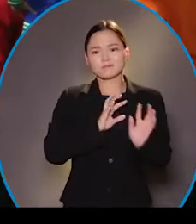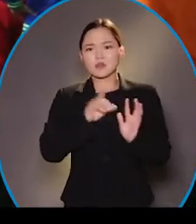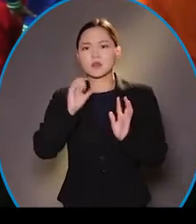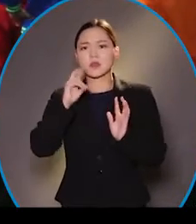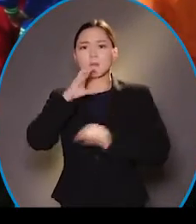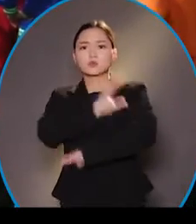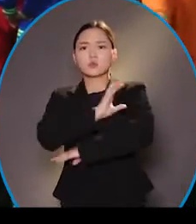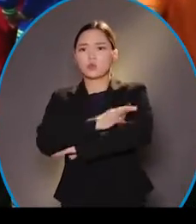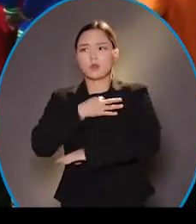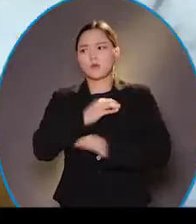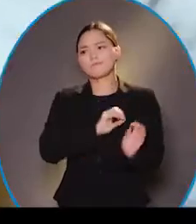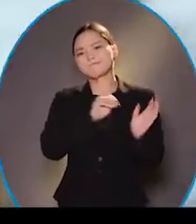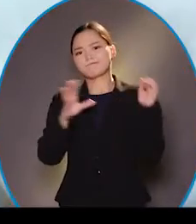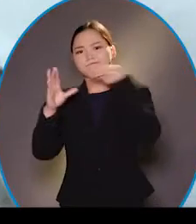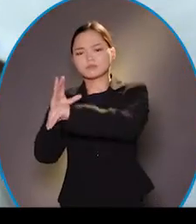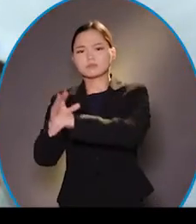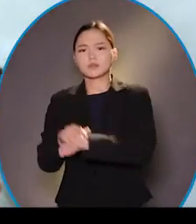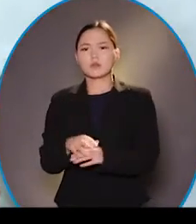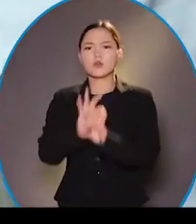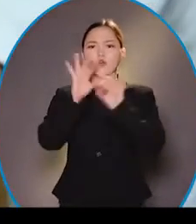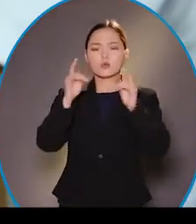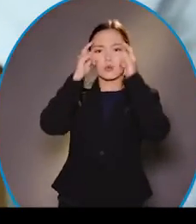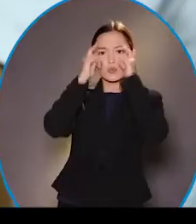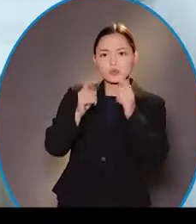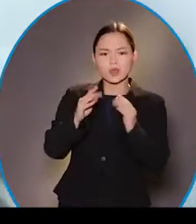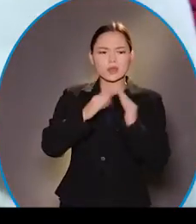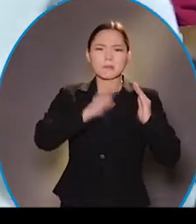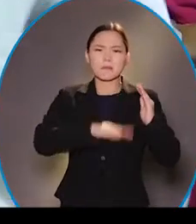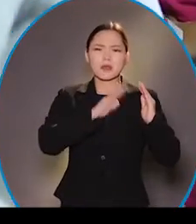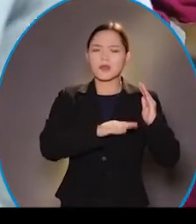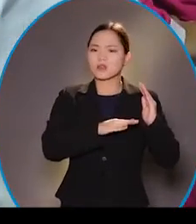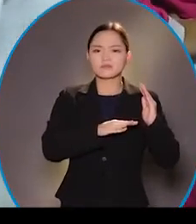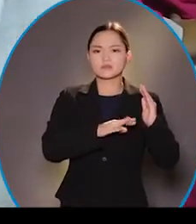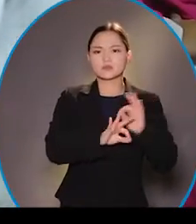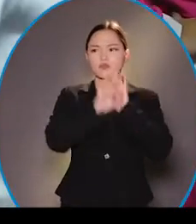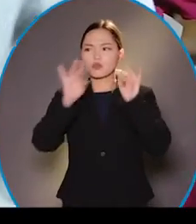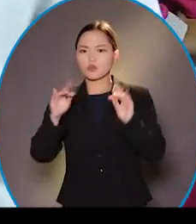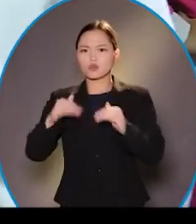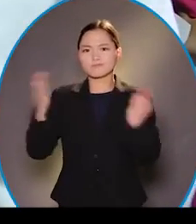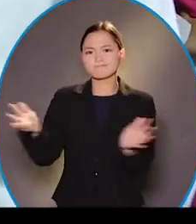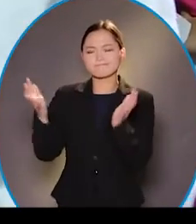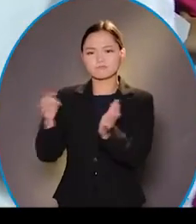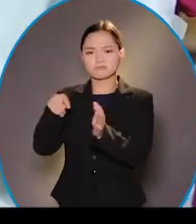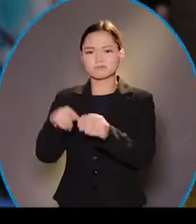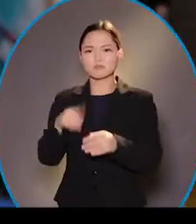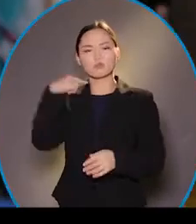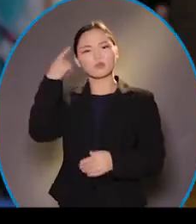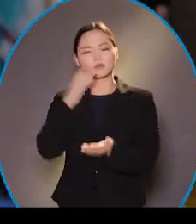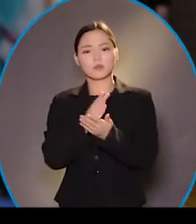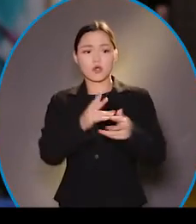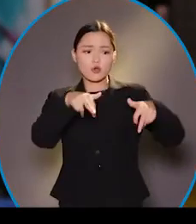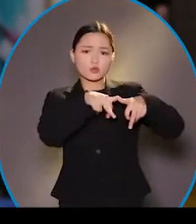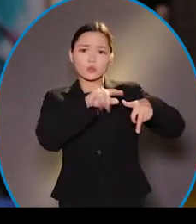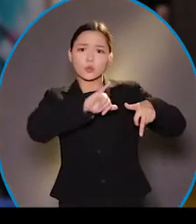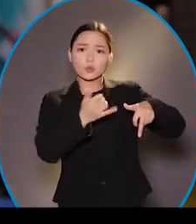энгийн сургуульд өгөөд хүүхдээ арай өөр хүмүүжлэр гэртээ байлгах арай өөрөөр өсгөөсөө л гэж бодож байна. Хөгжлийн бэрхшээл гэдэг чинь